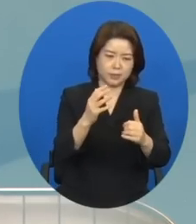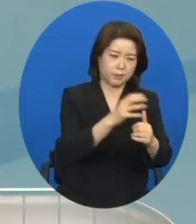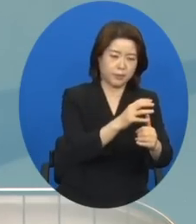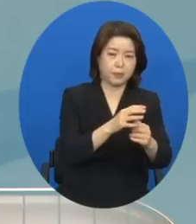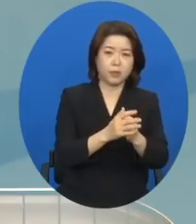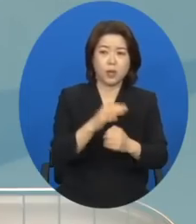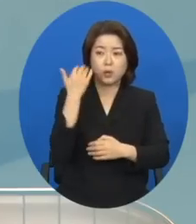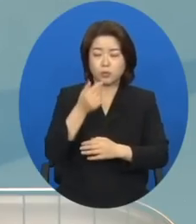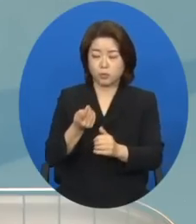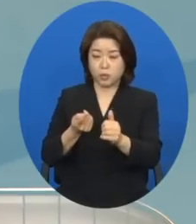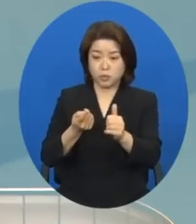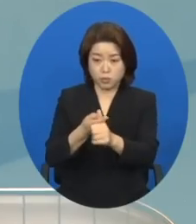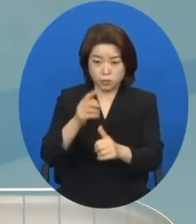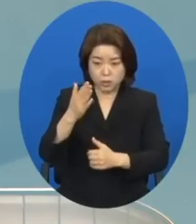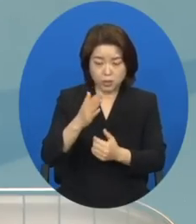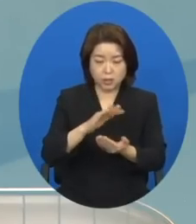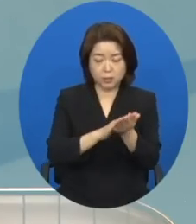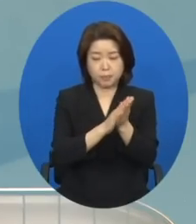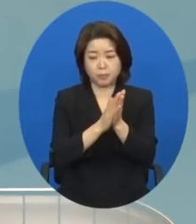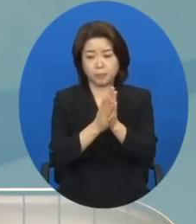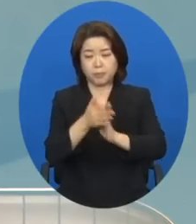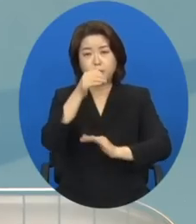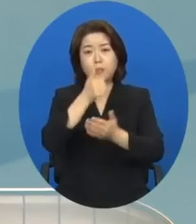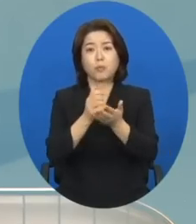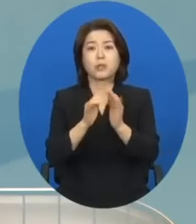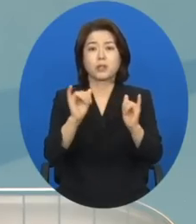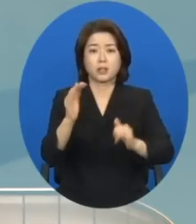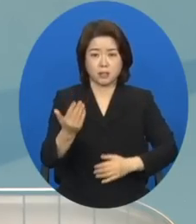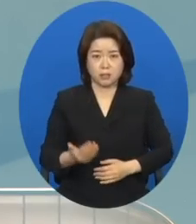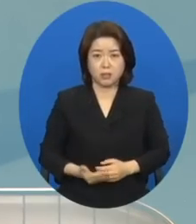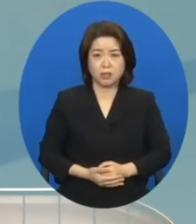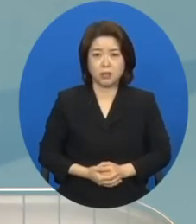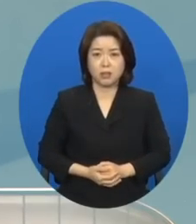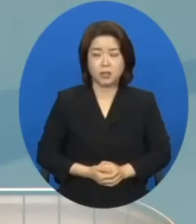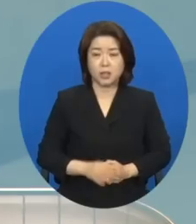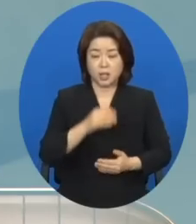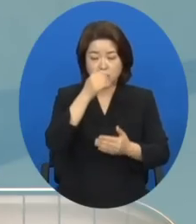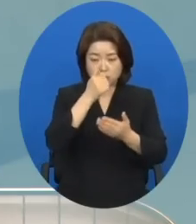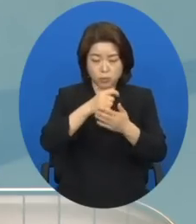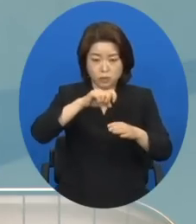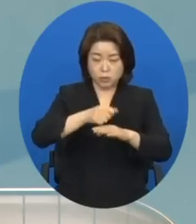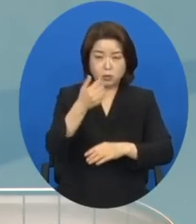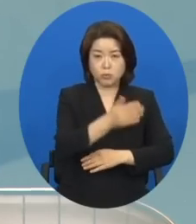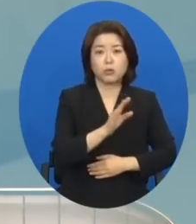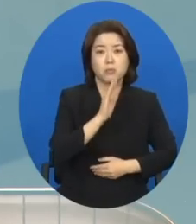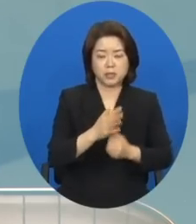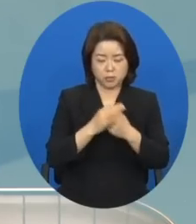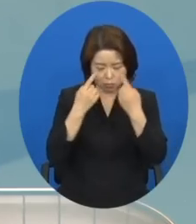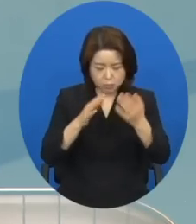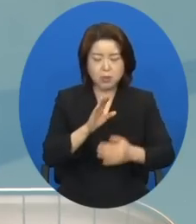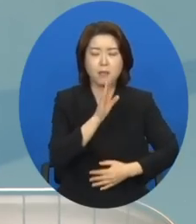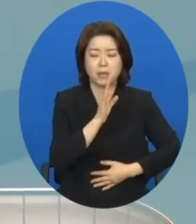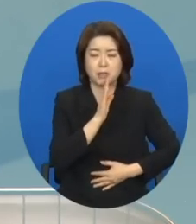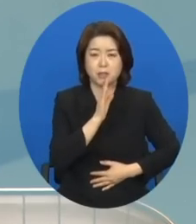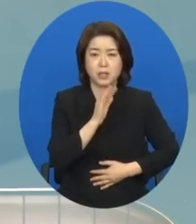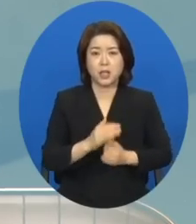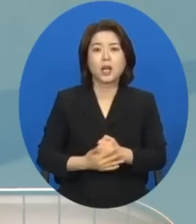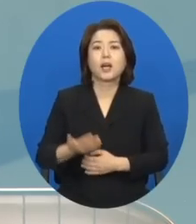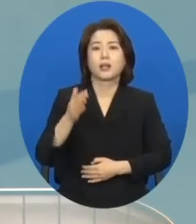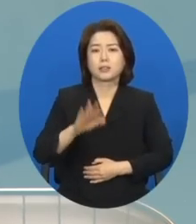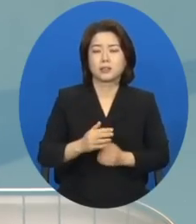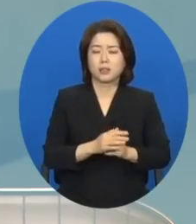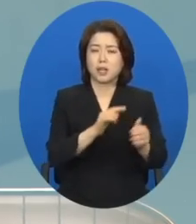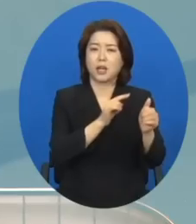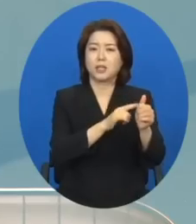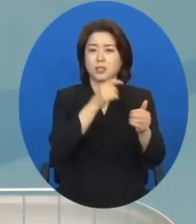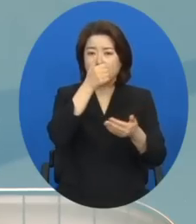죽이는 범죄자가 된 거예요. 죄는 처벌을 받아야 합니다. 그것은 분명합니다. 그러나 그의